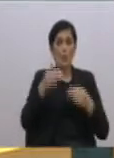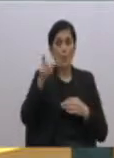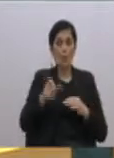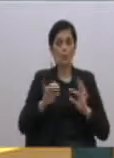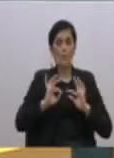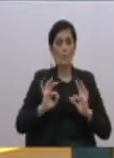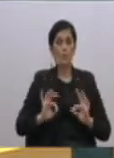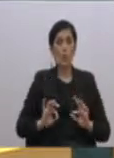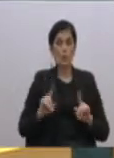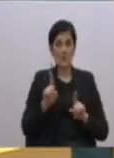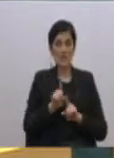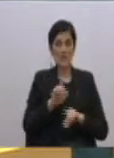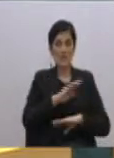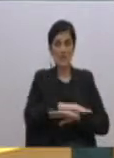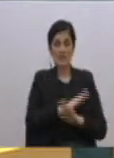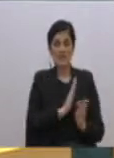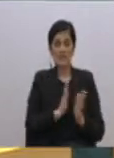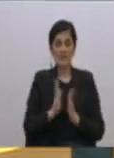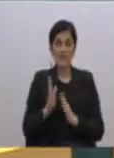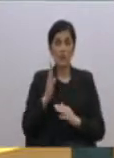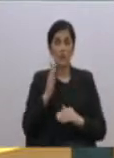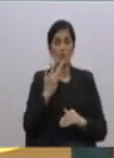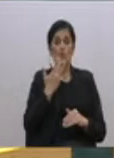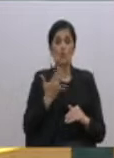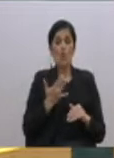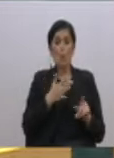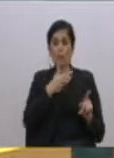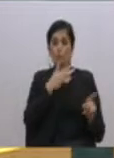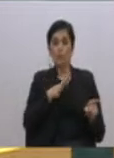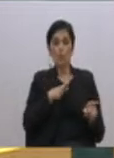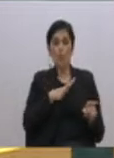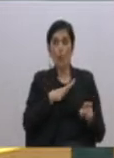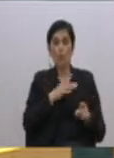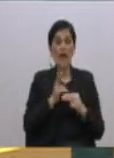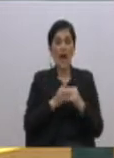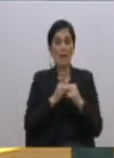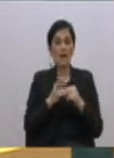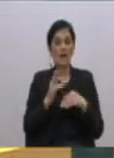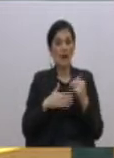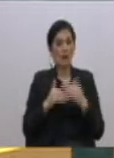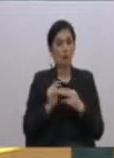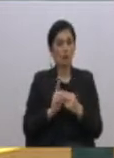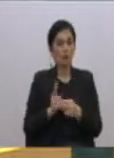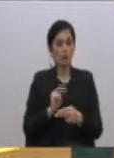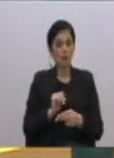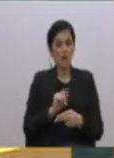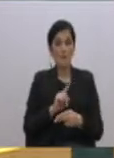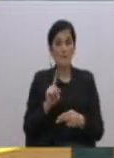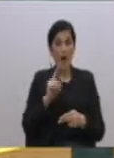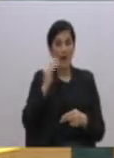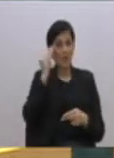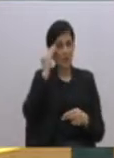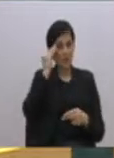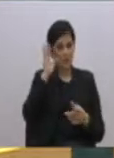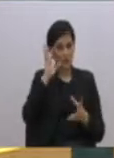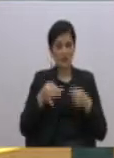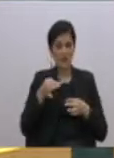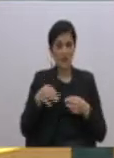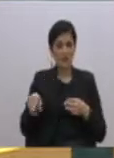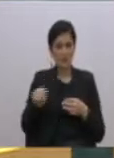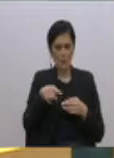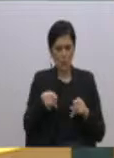პროკურორთა ისეთივე ქცევას, როგორცაც ისინი კომუნისტების დროს იქცეოდნენ, უბრალოდ ცოტათი აფერხებს და, მაგრამ შინაარსობრივად ჩვენი